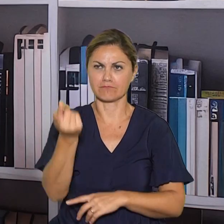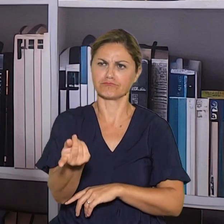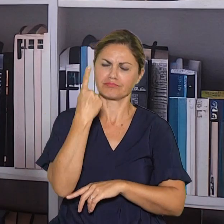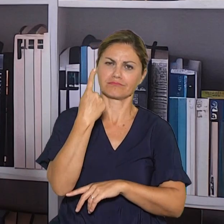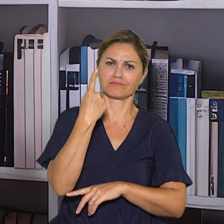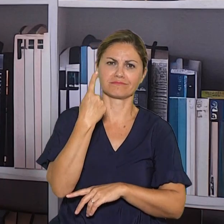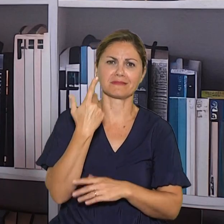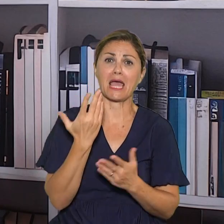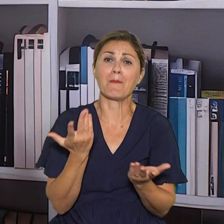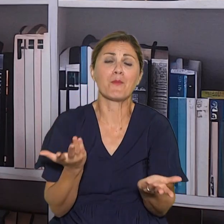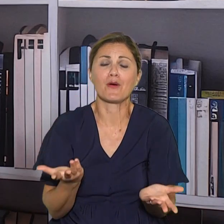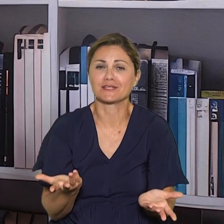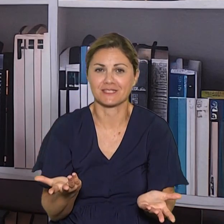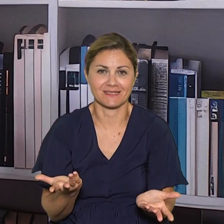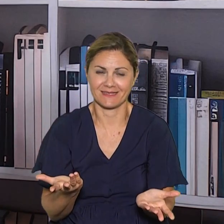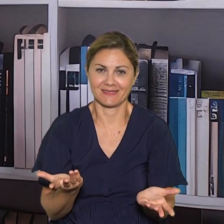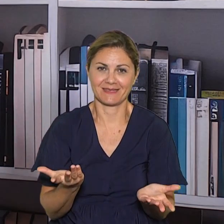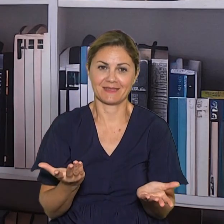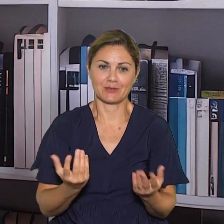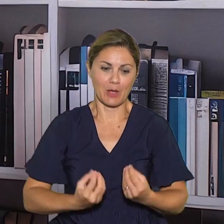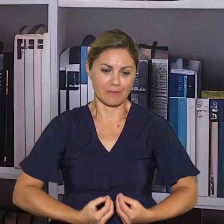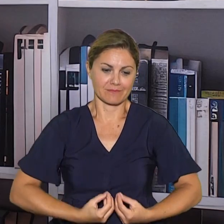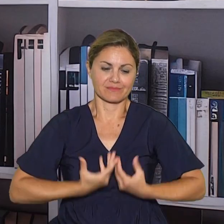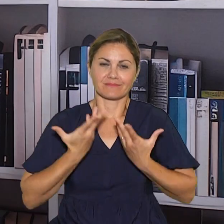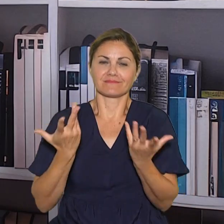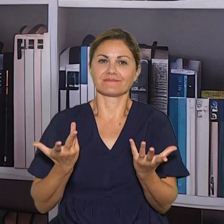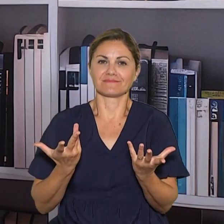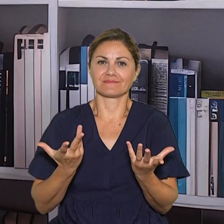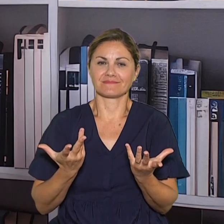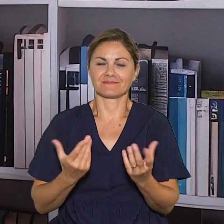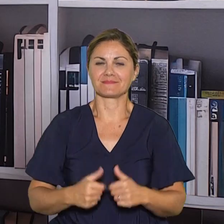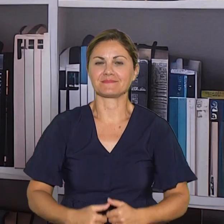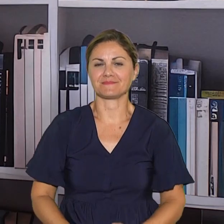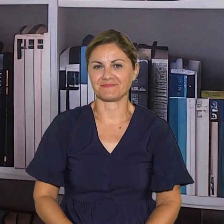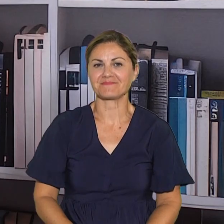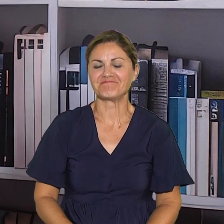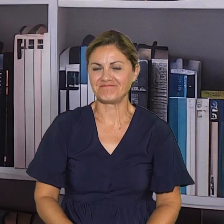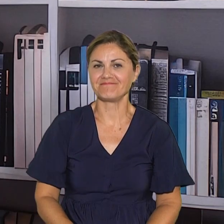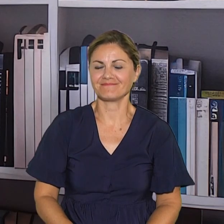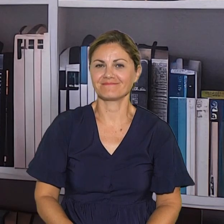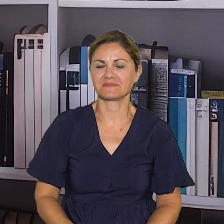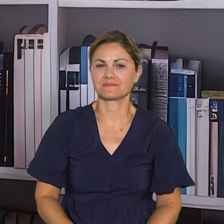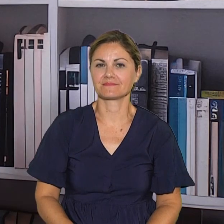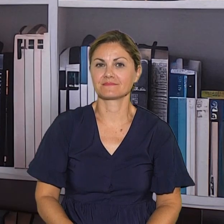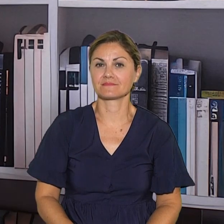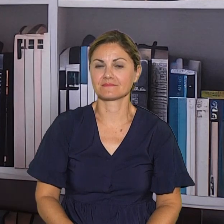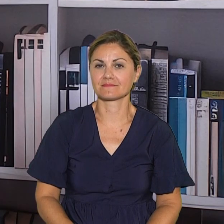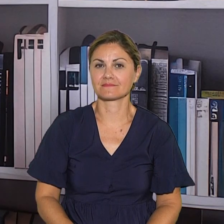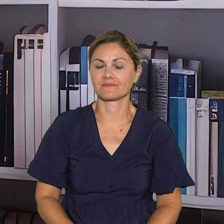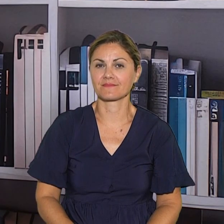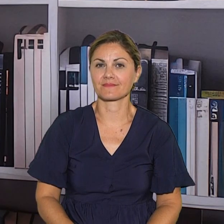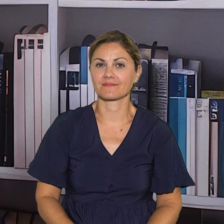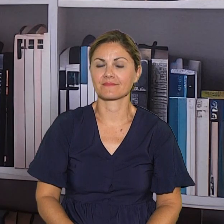nešto napiše. Jednostavno ne bi mogla. Mm. Ne bi mogla. Pretpostavljam da vam često znaju dolaziti događaje